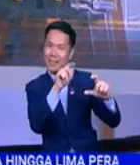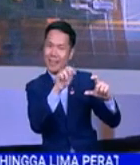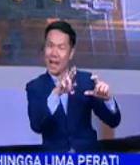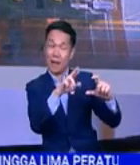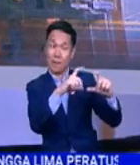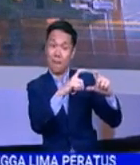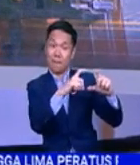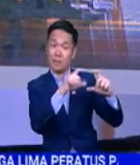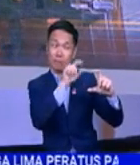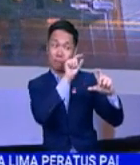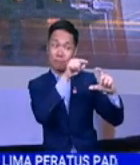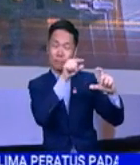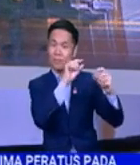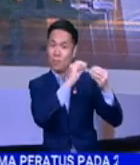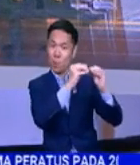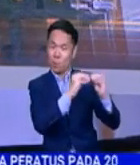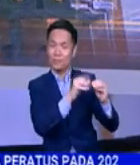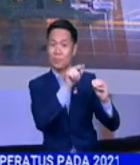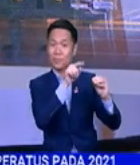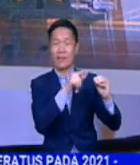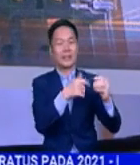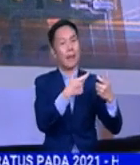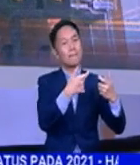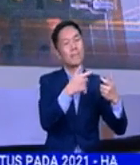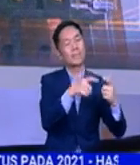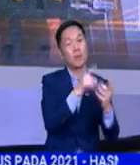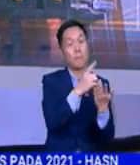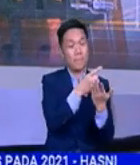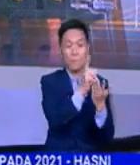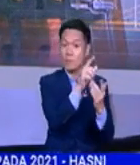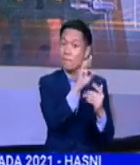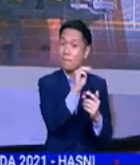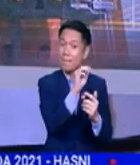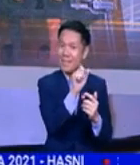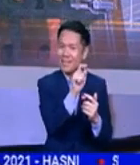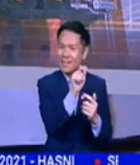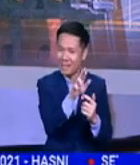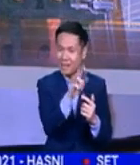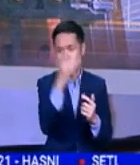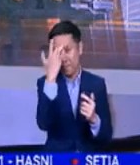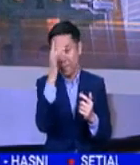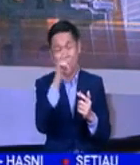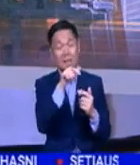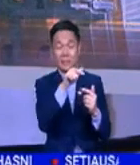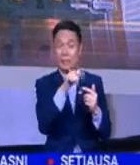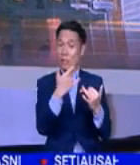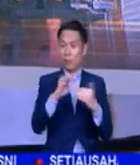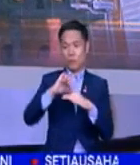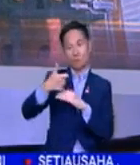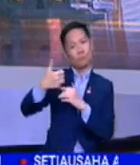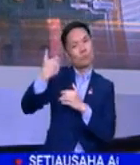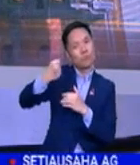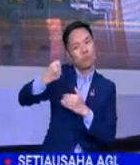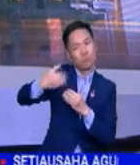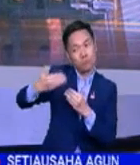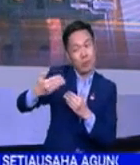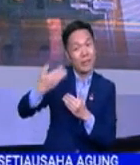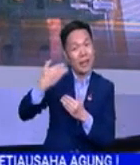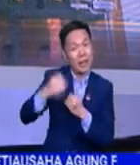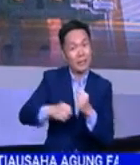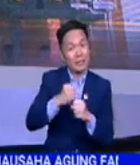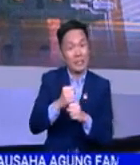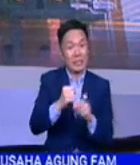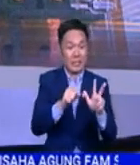ini berikutan penyambungan semula Project pemasangan Mito pintar Sejak satu Agus lalu selepas tertanggung berikutan pelaksanaan perintah kawulan